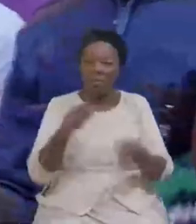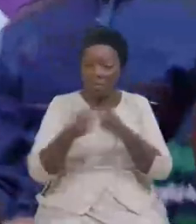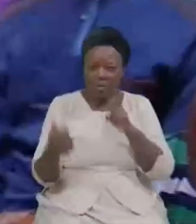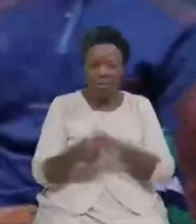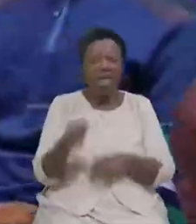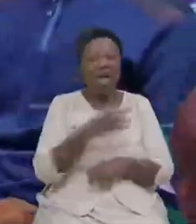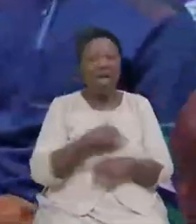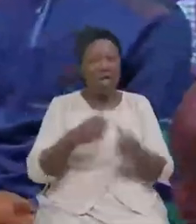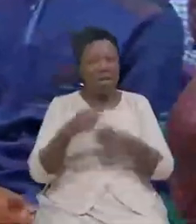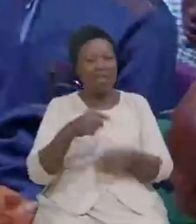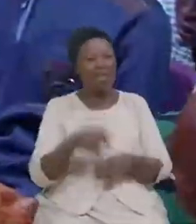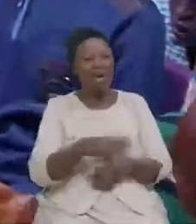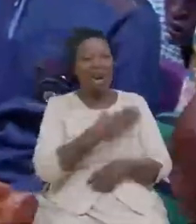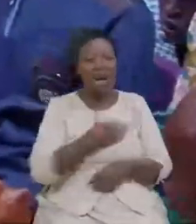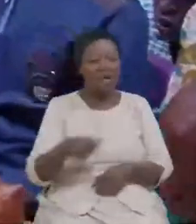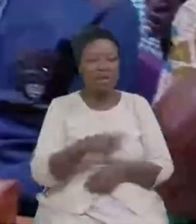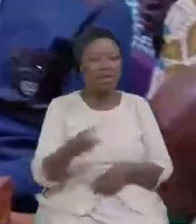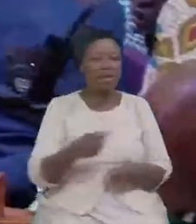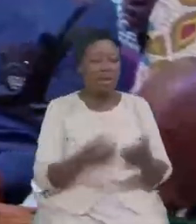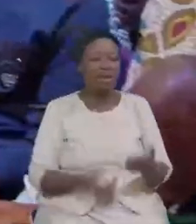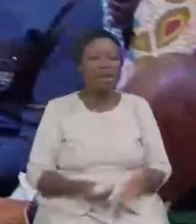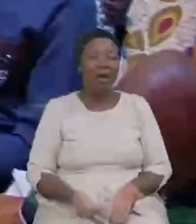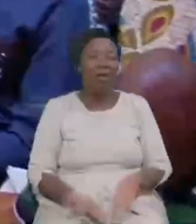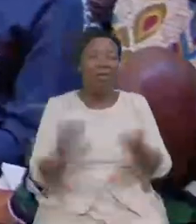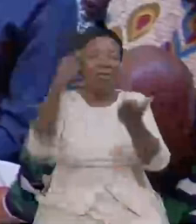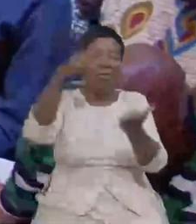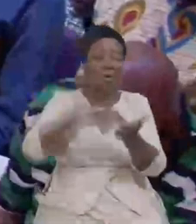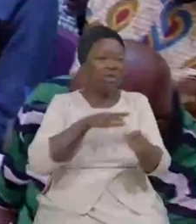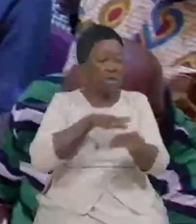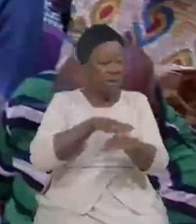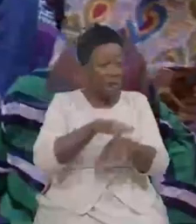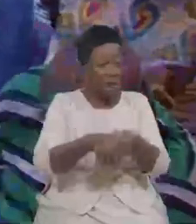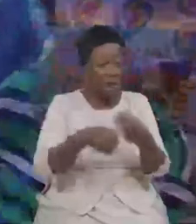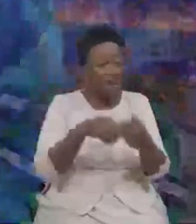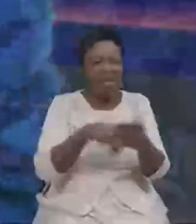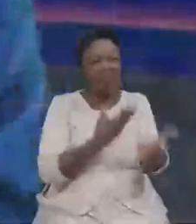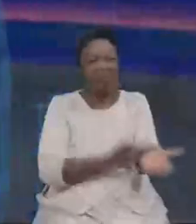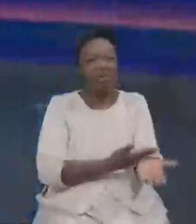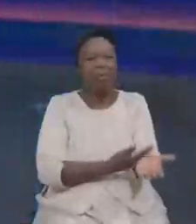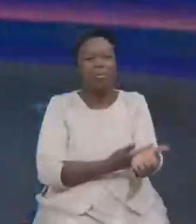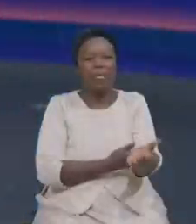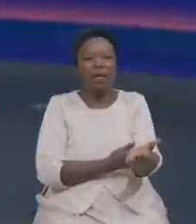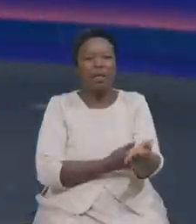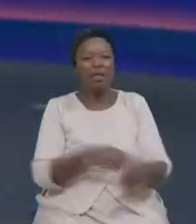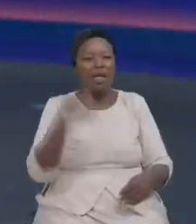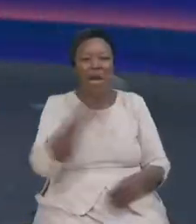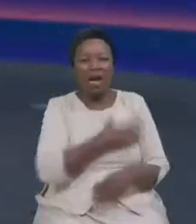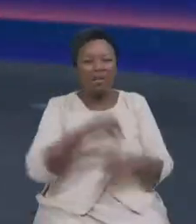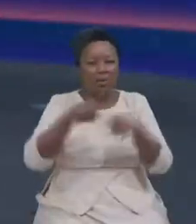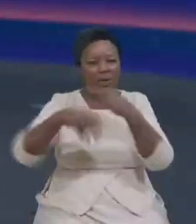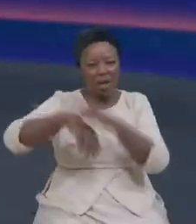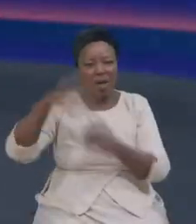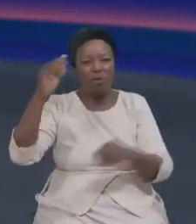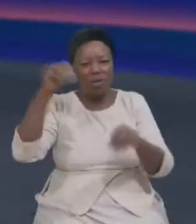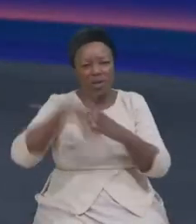le lendemain, verset 20. Ils se mirent en marche de grand matin pour le désert